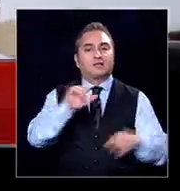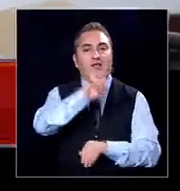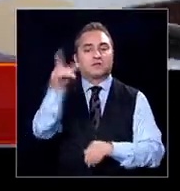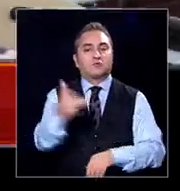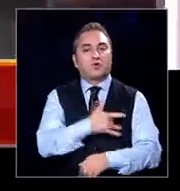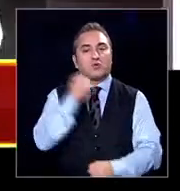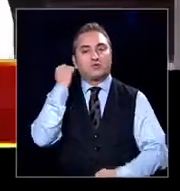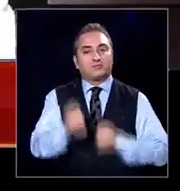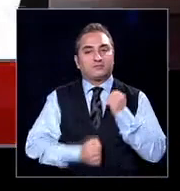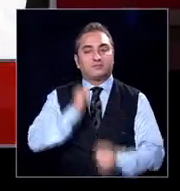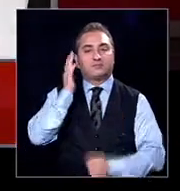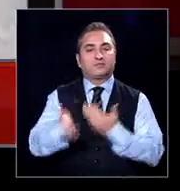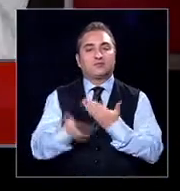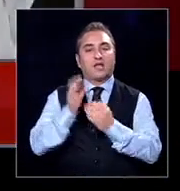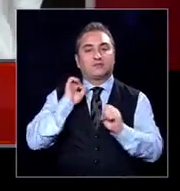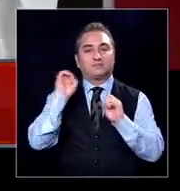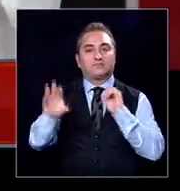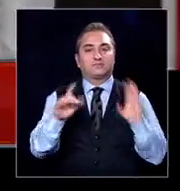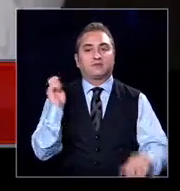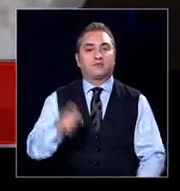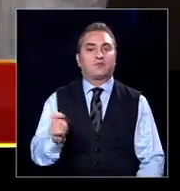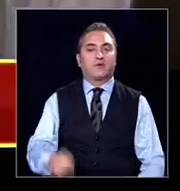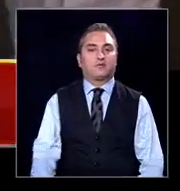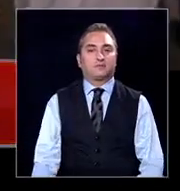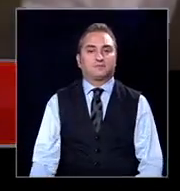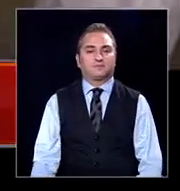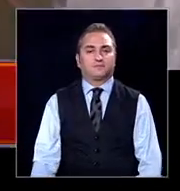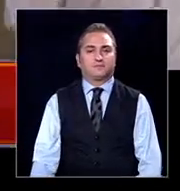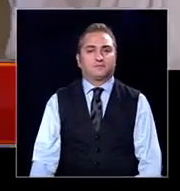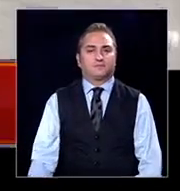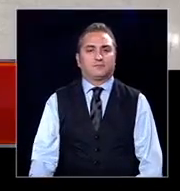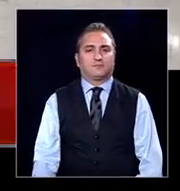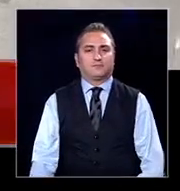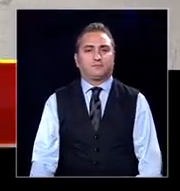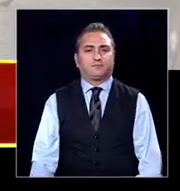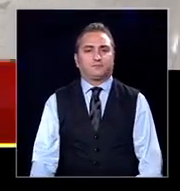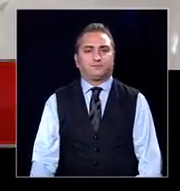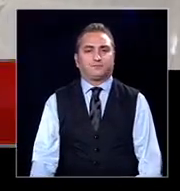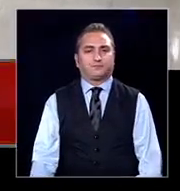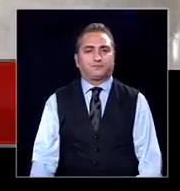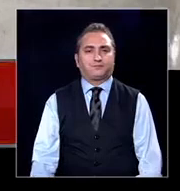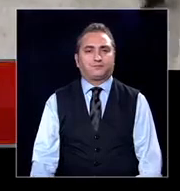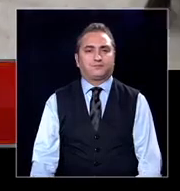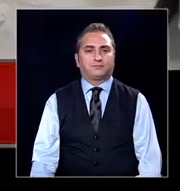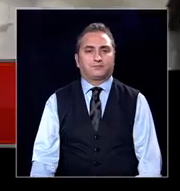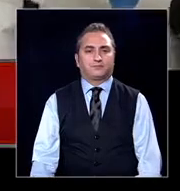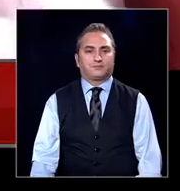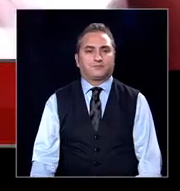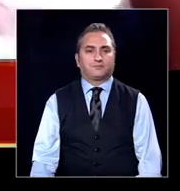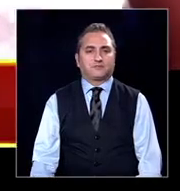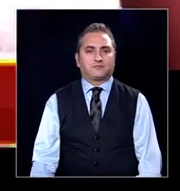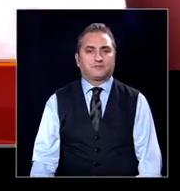gönüllü koşuyor. Biz buraya geldiğimizde kimliklerimizi unuttuk. Çünkü biz burada bir amaç için çalışıyoruz. Hepimiz Vefa'nın bir